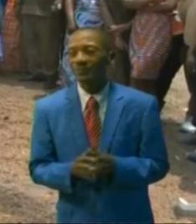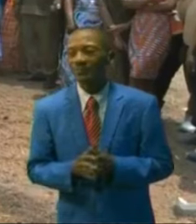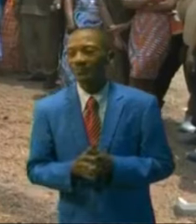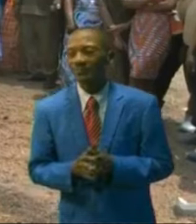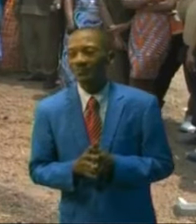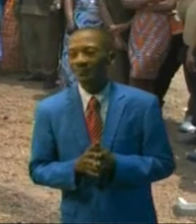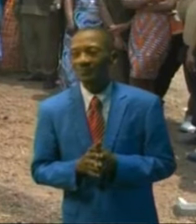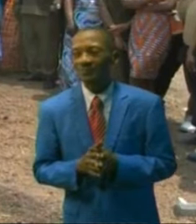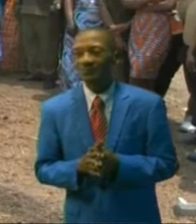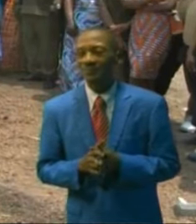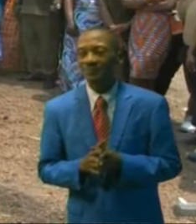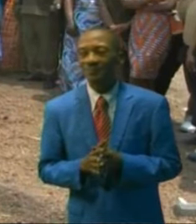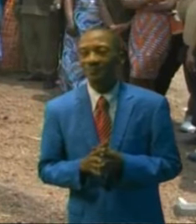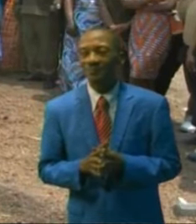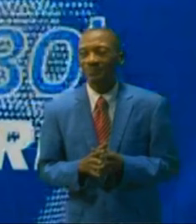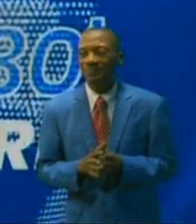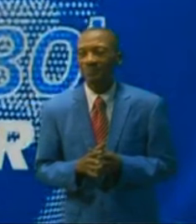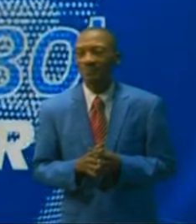familles.